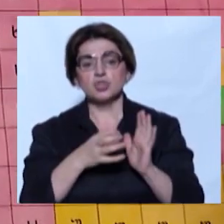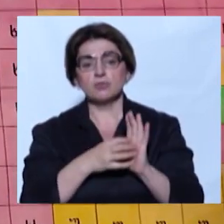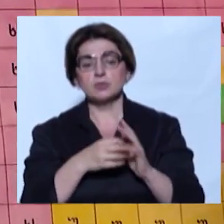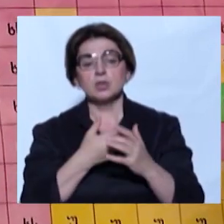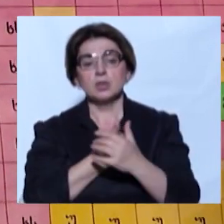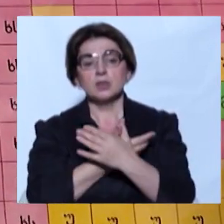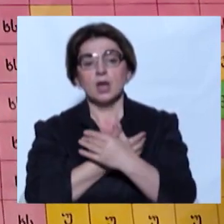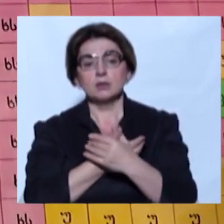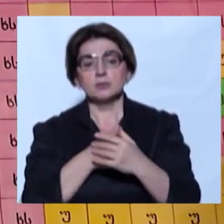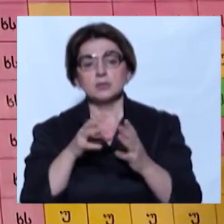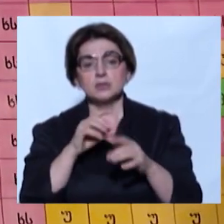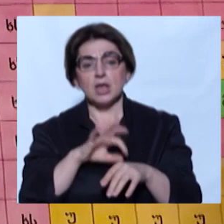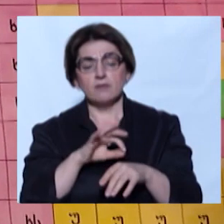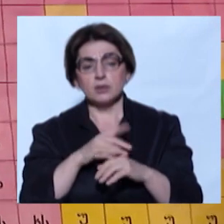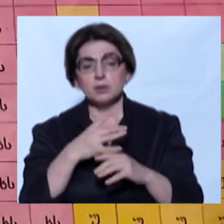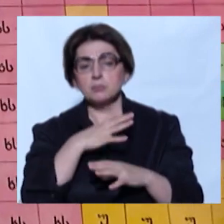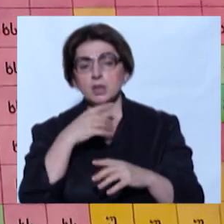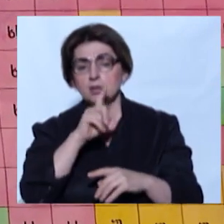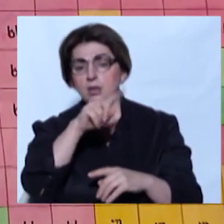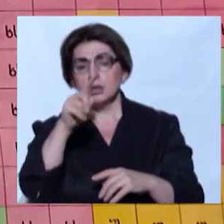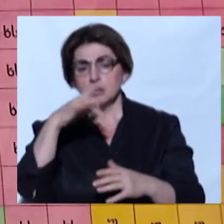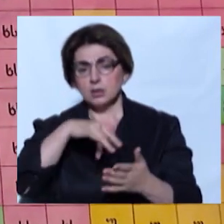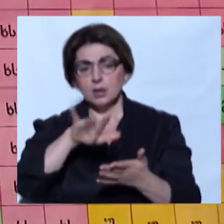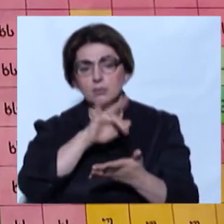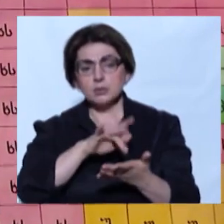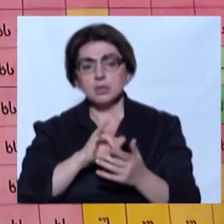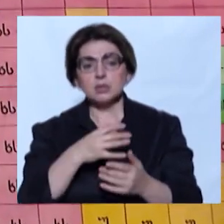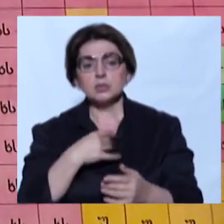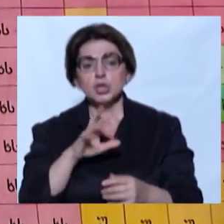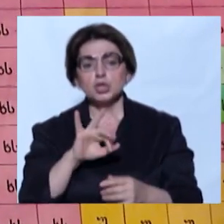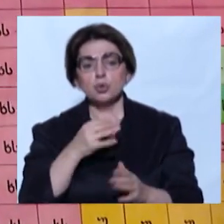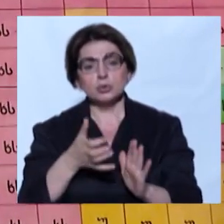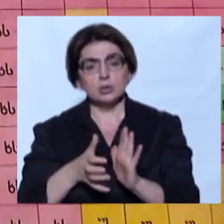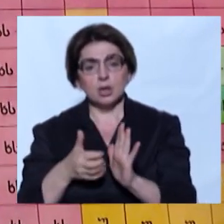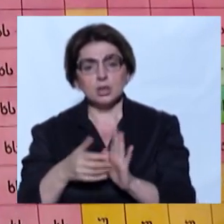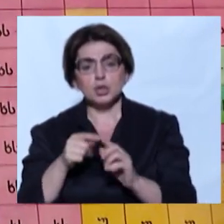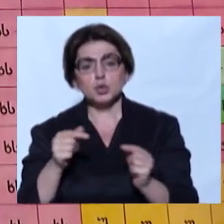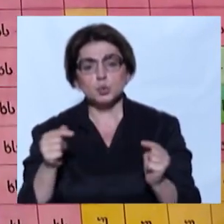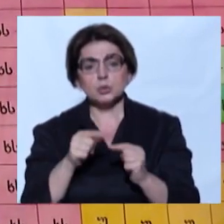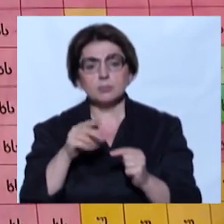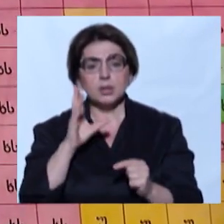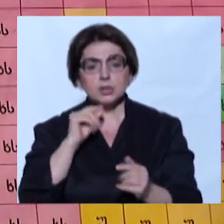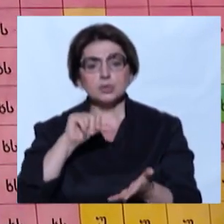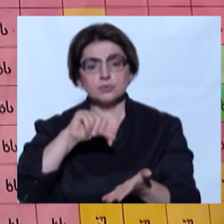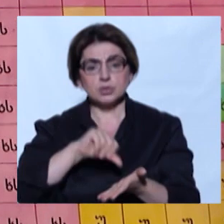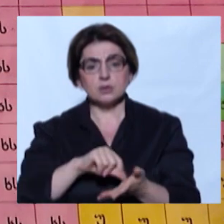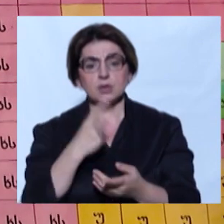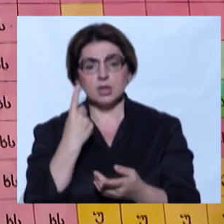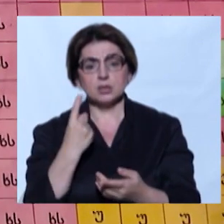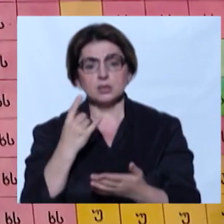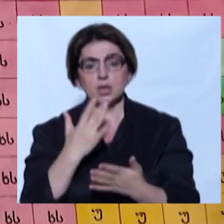დაავადებები. ამიტომაც არიან მთელი რიგი ქვეყნები, სადაც იოდის დეფიციტი აღინიშნება და სწორედ მათ რიცხვში არის საქართველოც